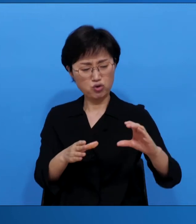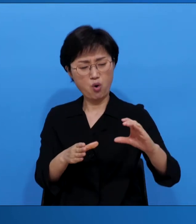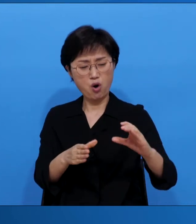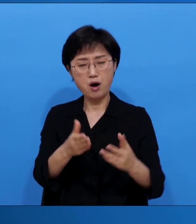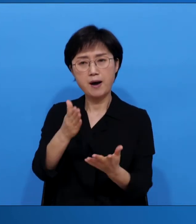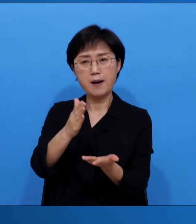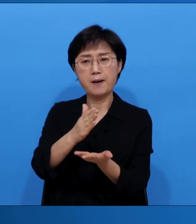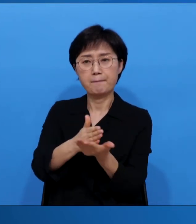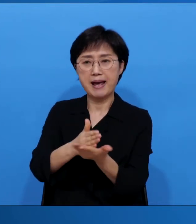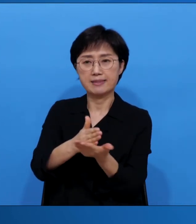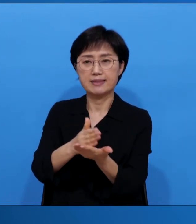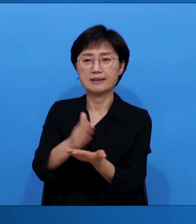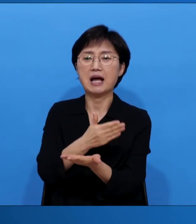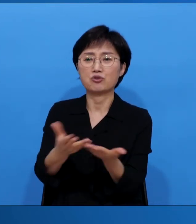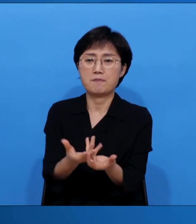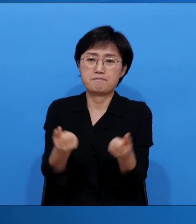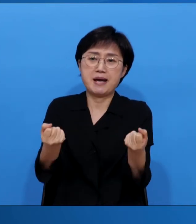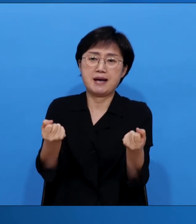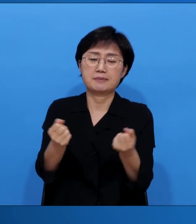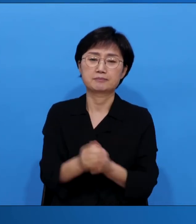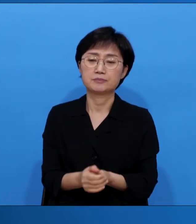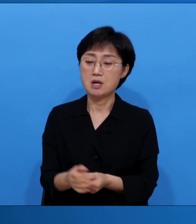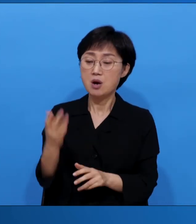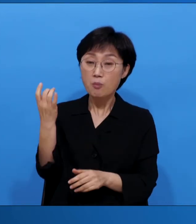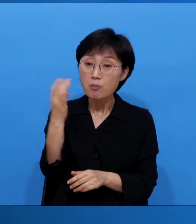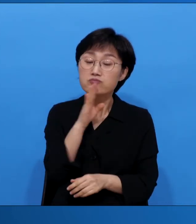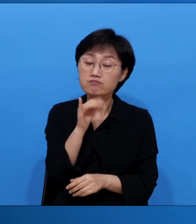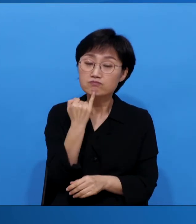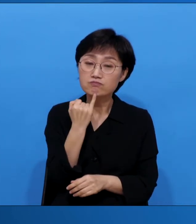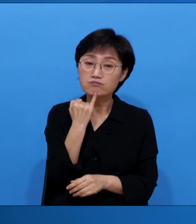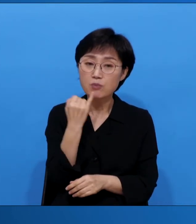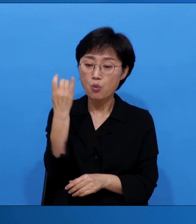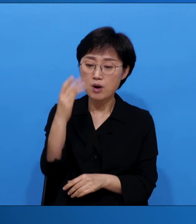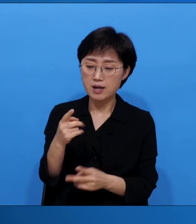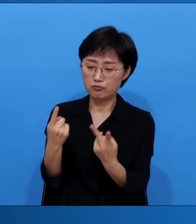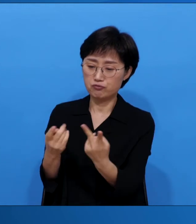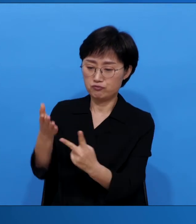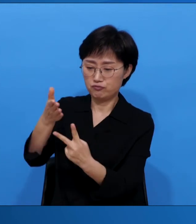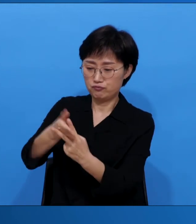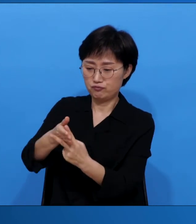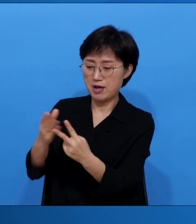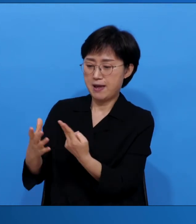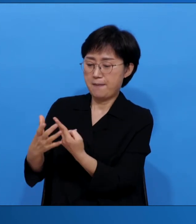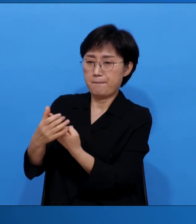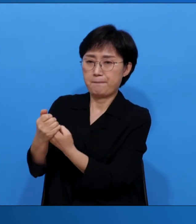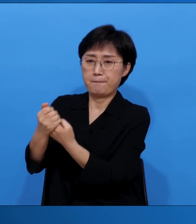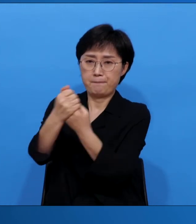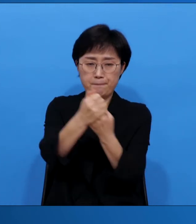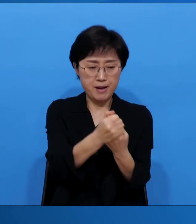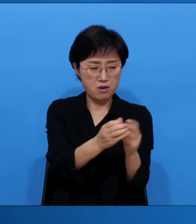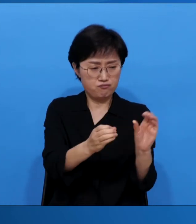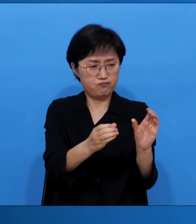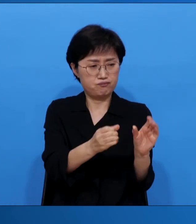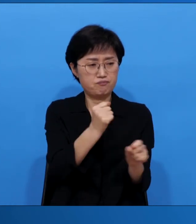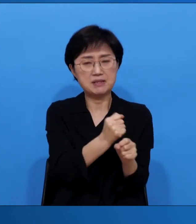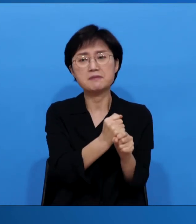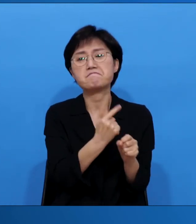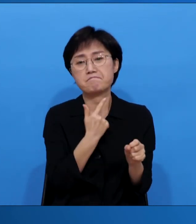나누어도 괜찮아요. 원래 나누어져 있던 거를 내가 정필도 목사님과 같이 하는 거네 하려고 한 걸 묶은